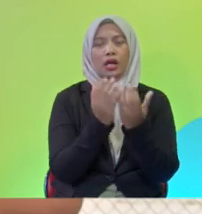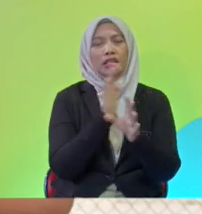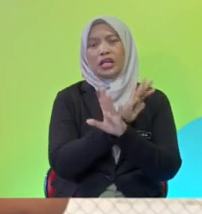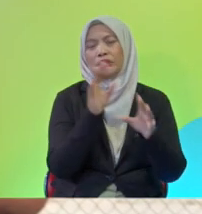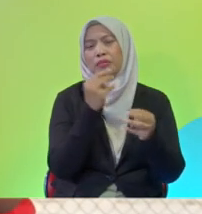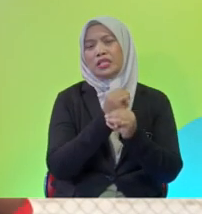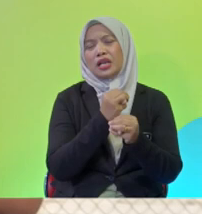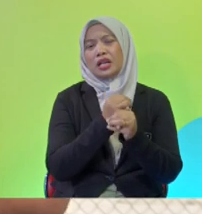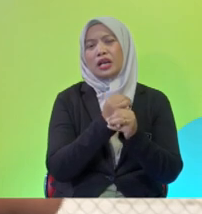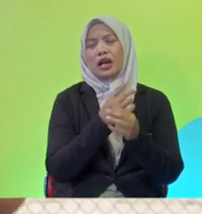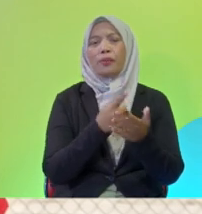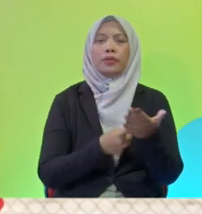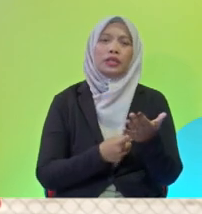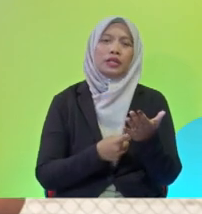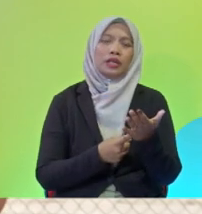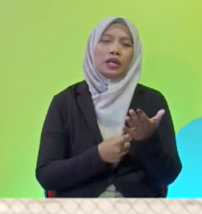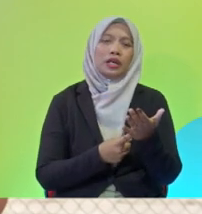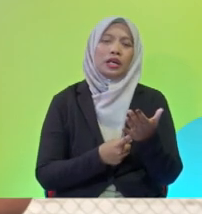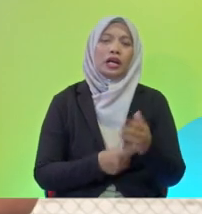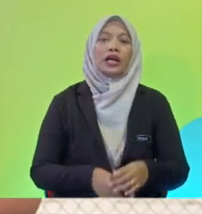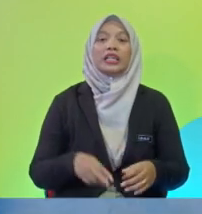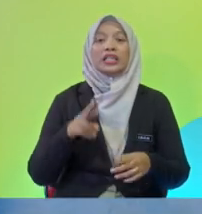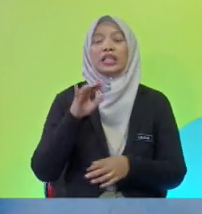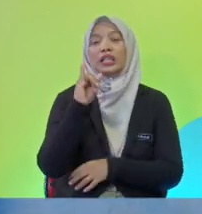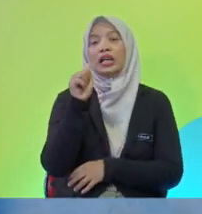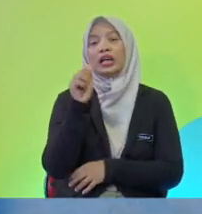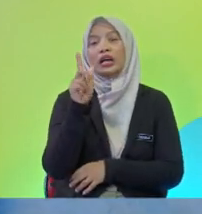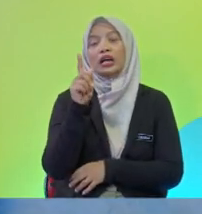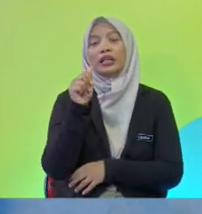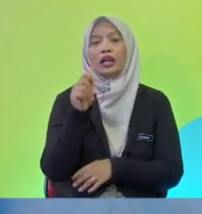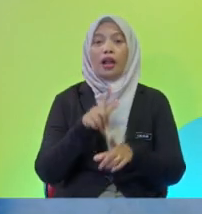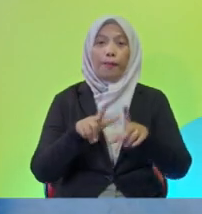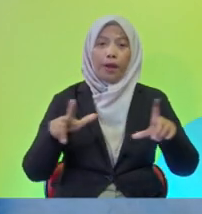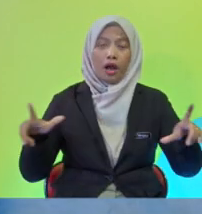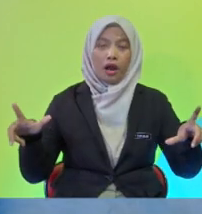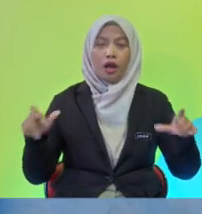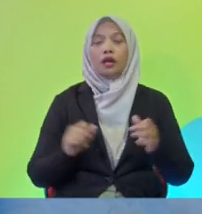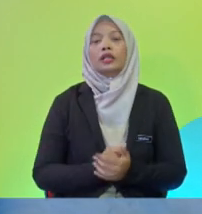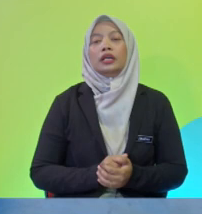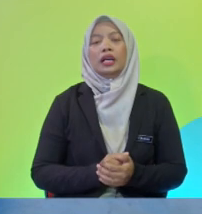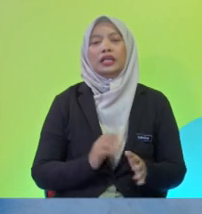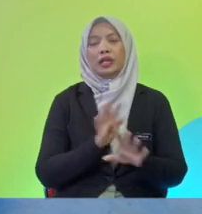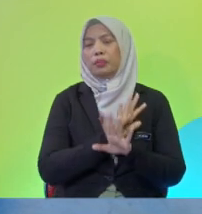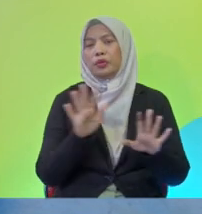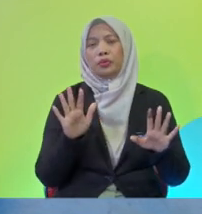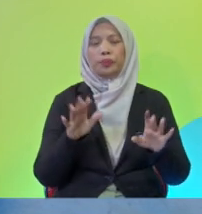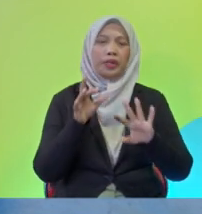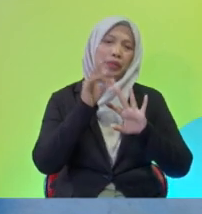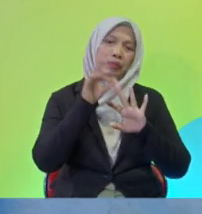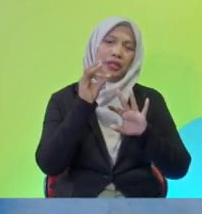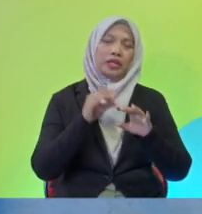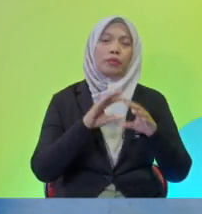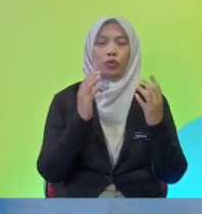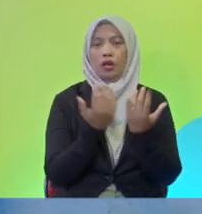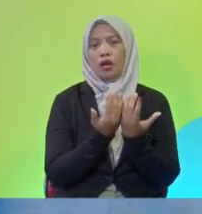masalah Aiman, sebab kita ni ialah konsep kita konsep rekreasi, riadah. Yeah. Jadi kita jangan terikat dengan jenis-jenis bola ini. Tapi nampak macam kecil sikitlah